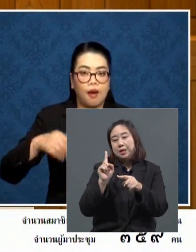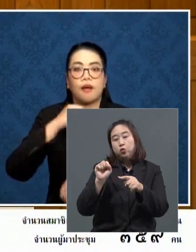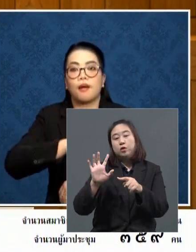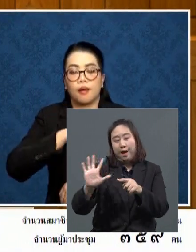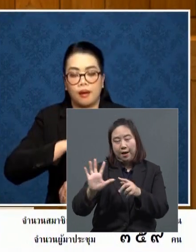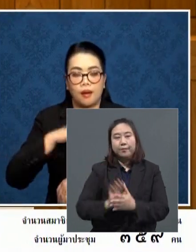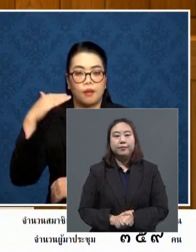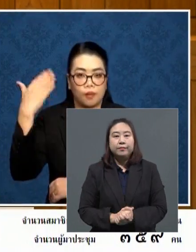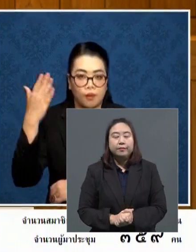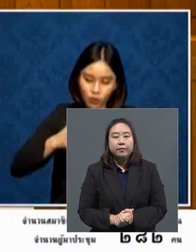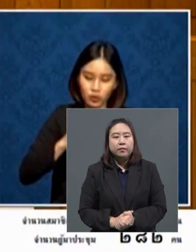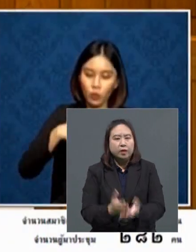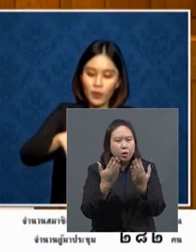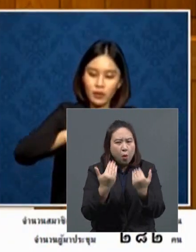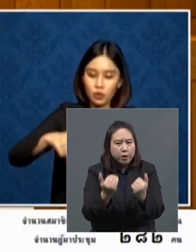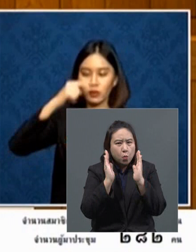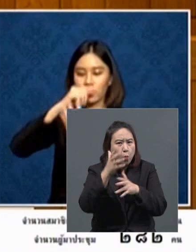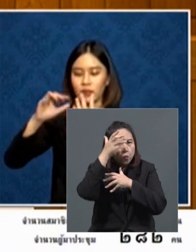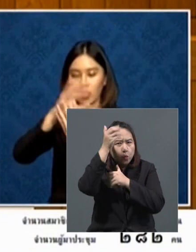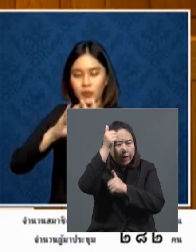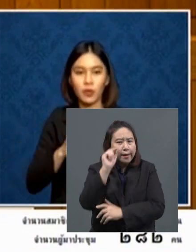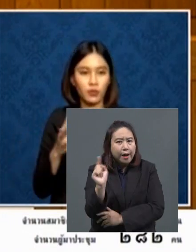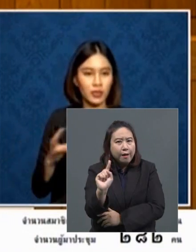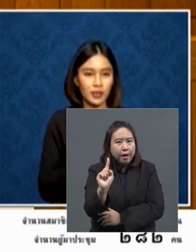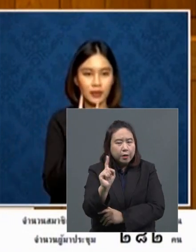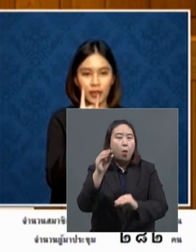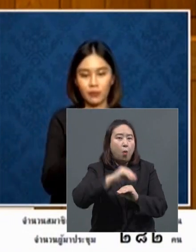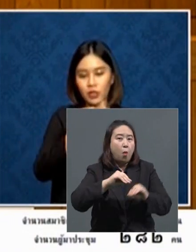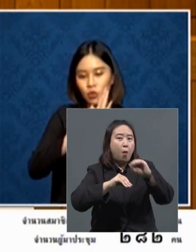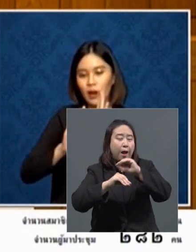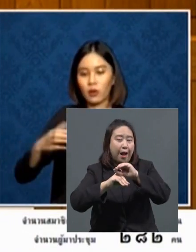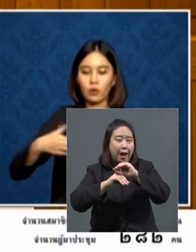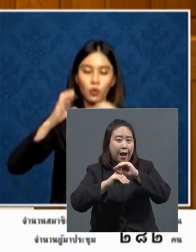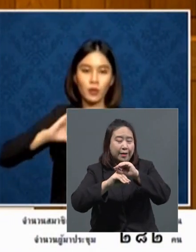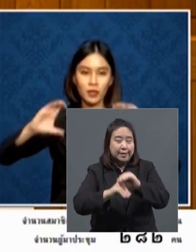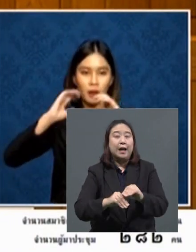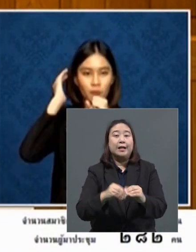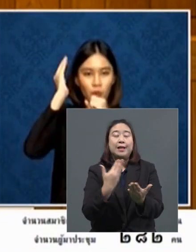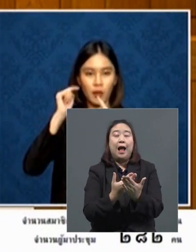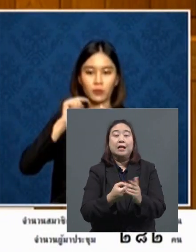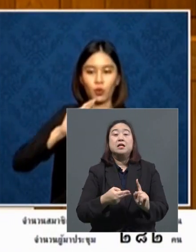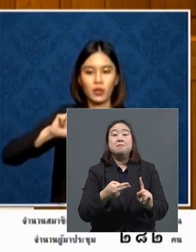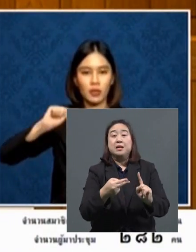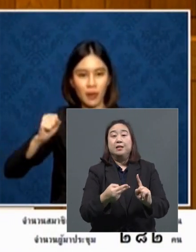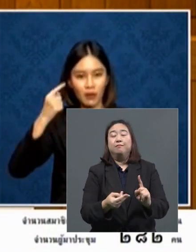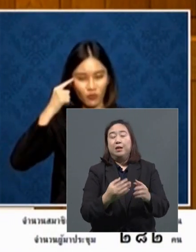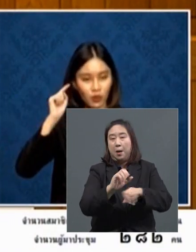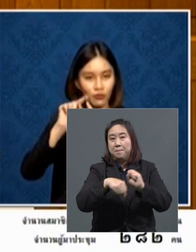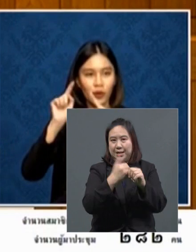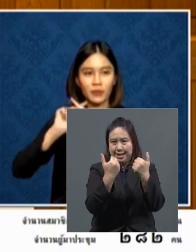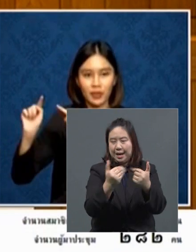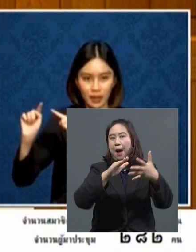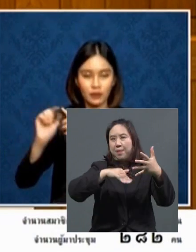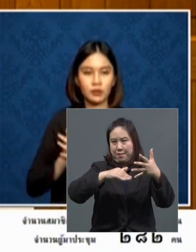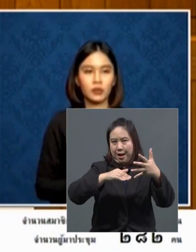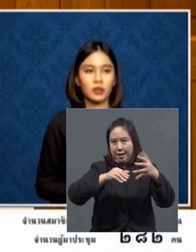ทีนี้ประเด็นที่หลายคนให้ความสนใจก็คือโครงการเรือธงอย่าง Digital walletถ่านายกย้ำนะครับว่าปลายปีนี้จะถึงมือ